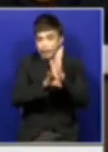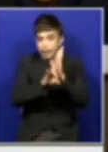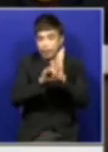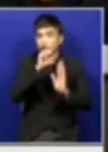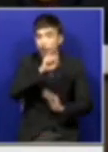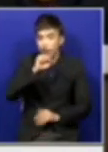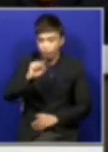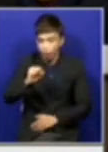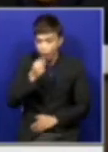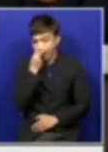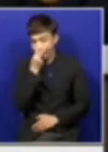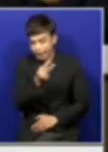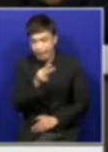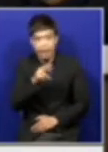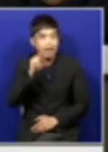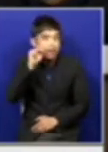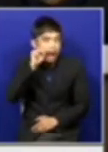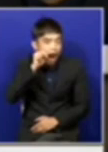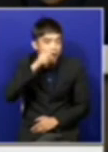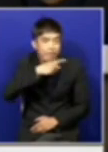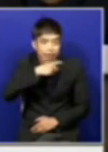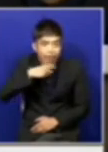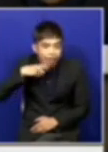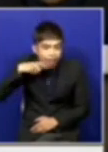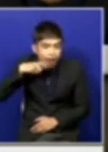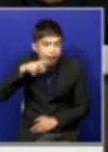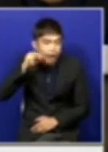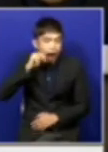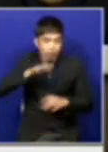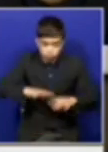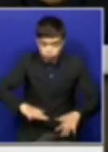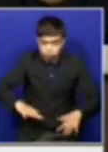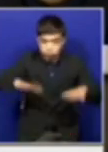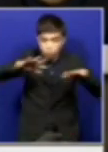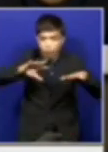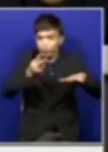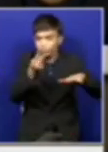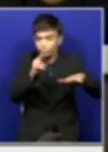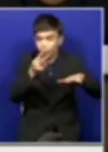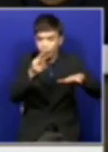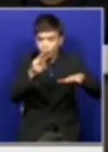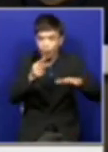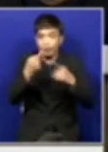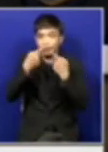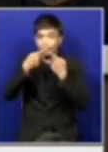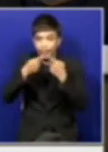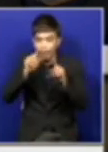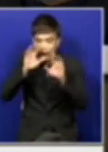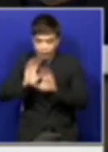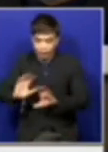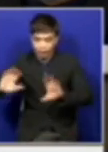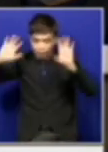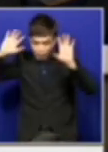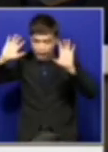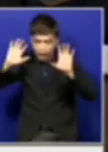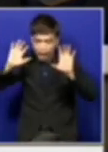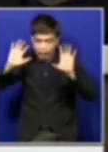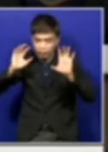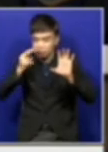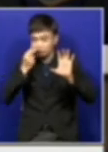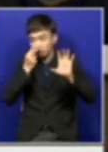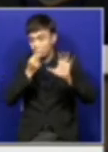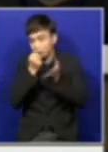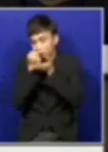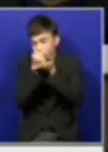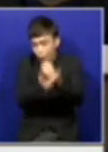ามารถที่จะแก้ไขปัญหาได้แต่สิ่งที่รัฐบาลทำลงไปนั้นไม่ได้เกิดจากความคิด